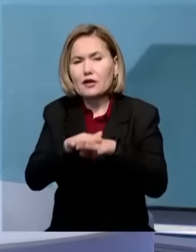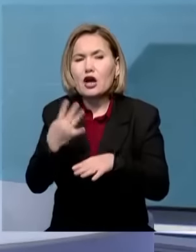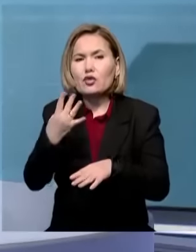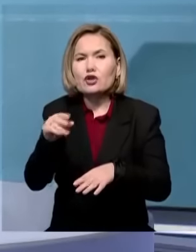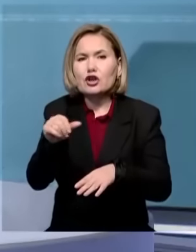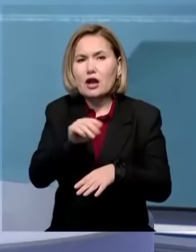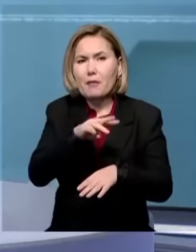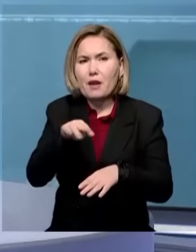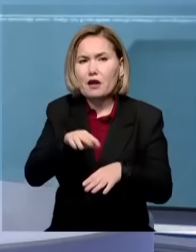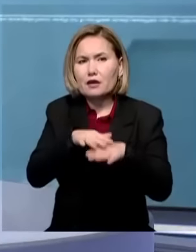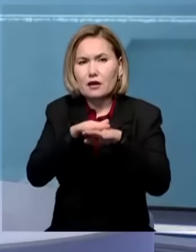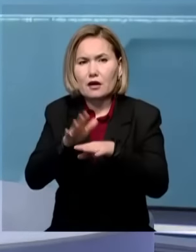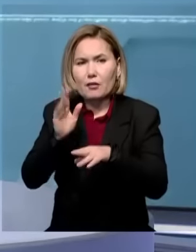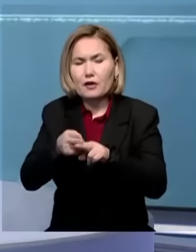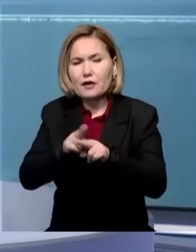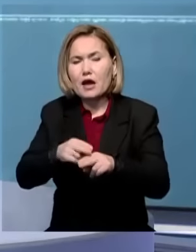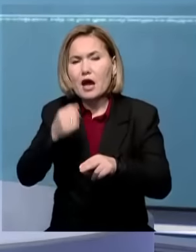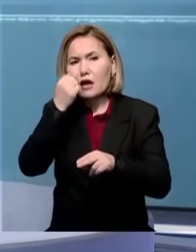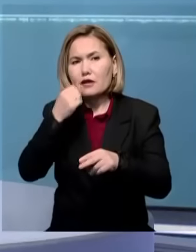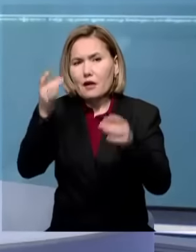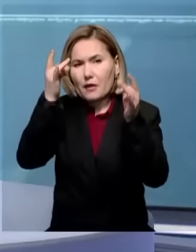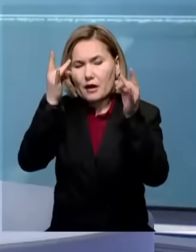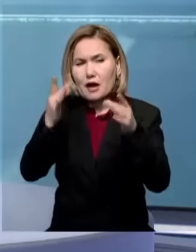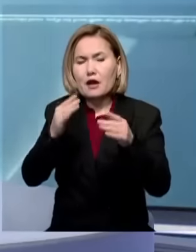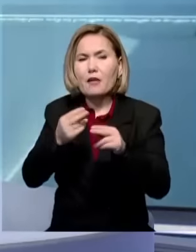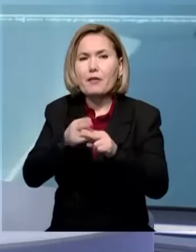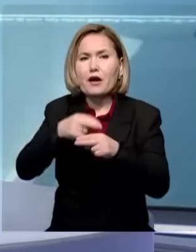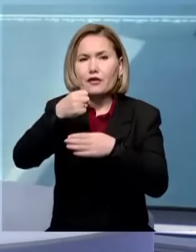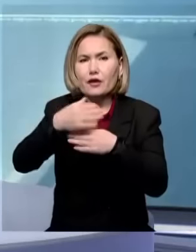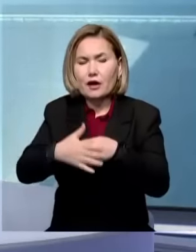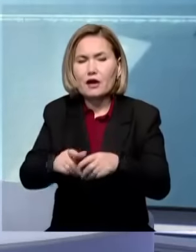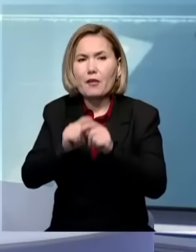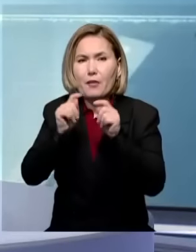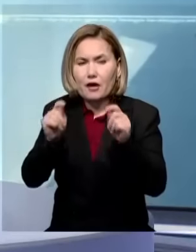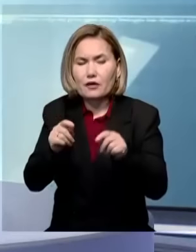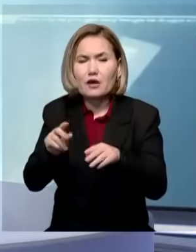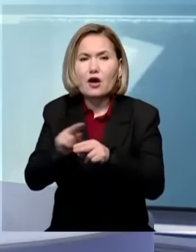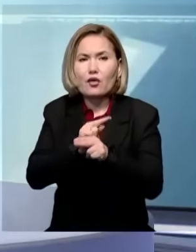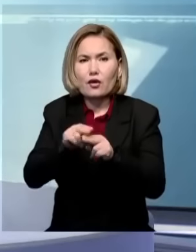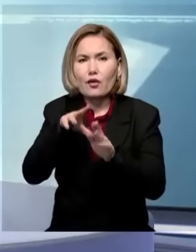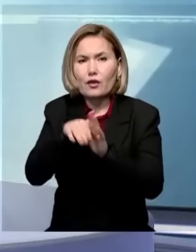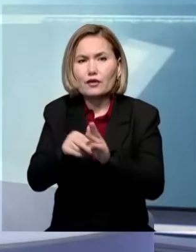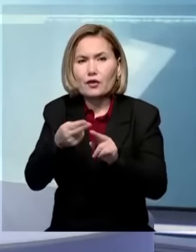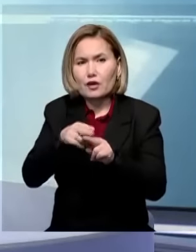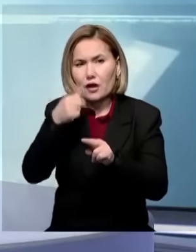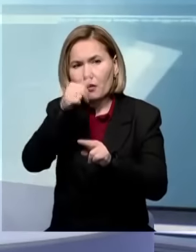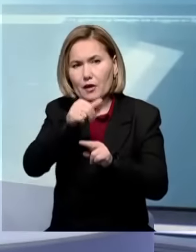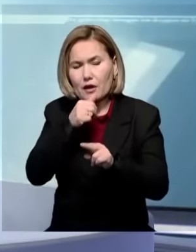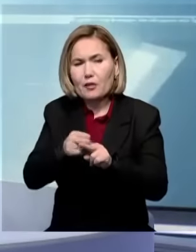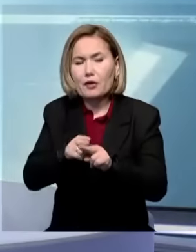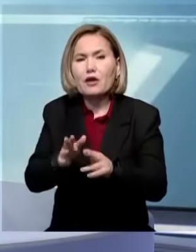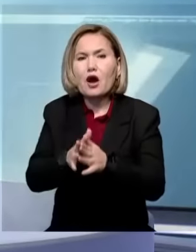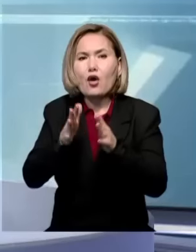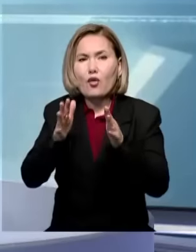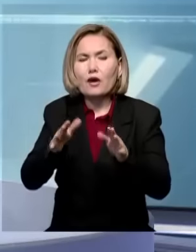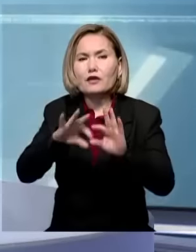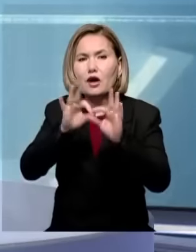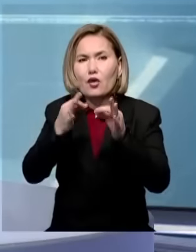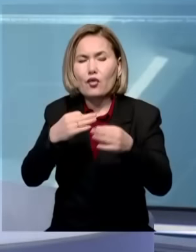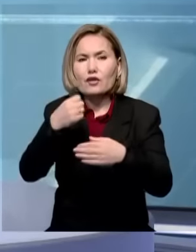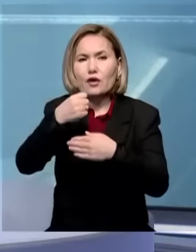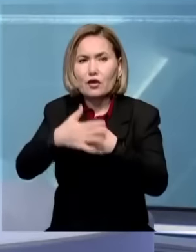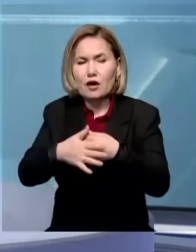миллиард теңге бөлініп отыр. Сондай-ақ ескірген мәдениет нысандарында қалыпқа келтіру көзделген. Тек осы жылдың өзінде 10-нан астам өнер